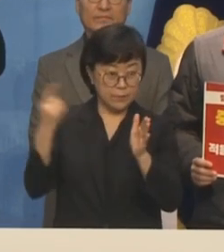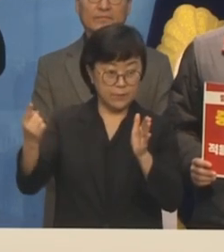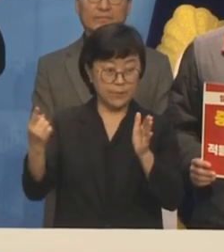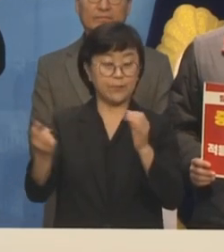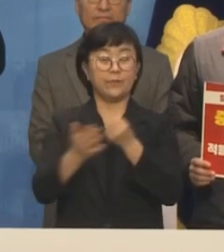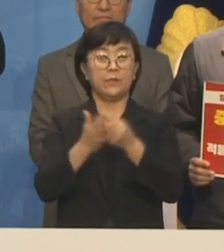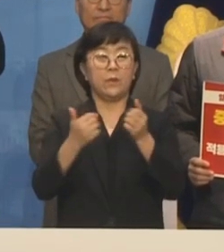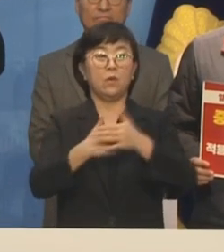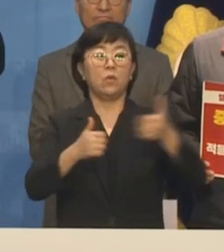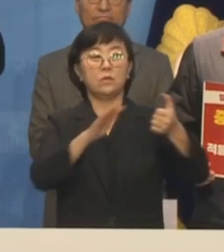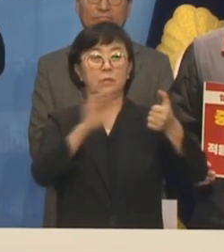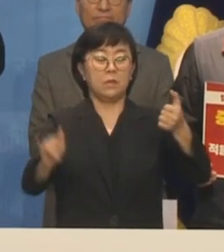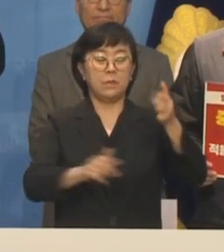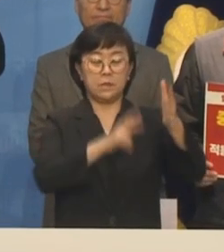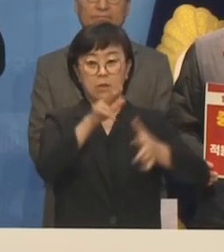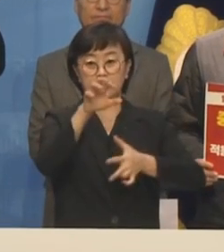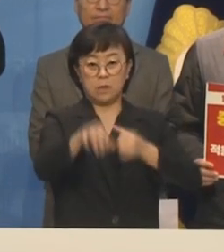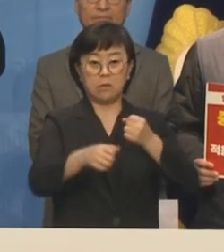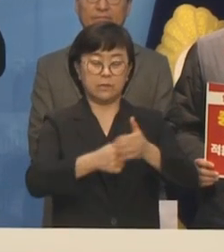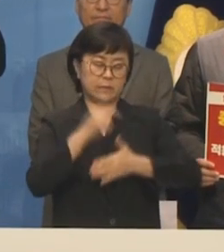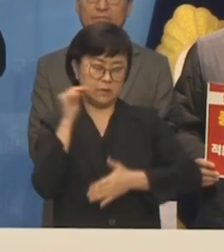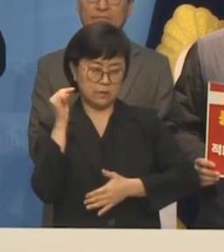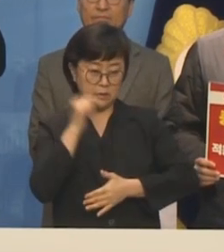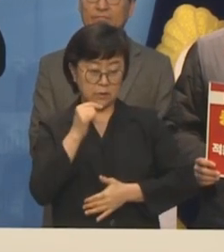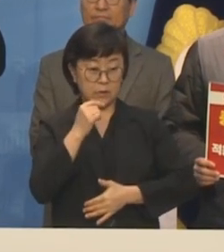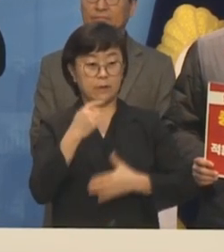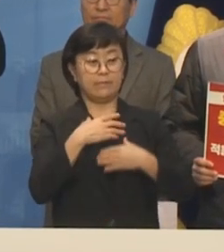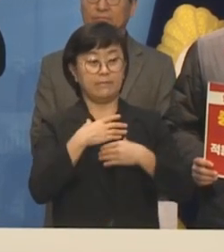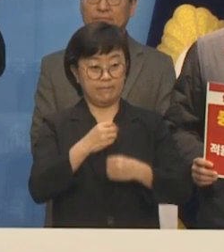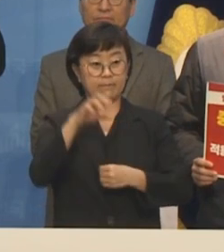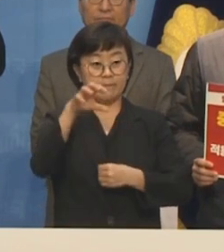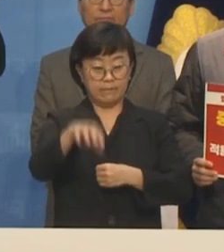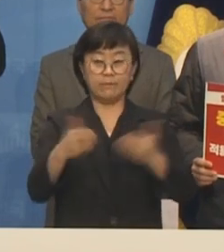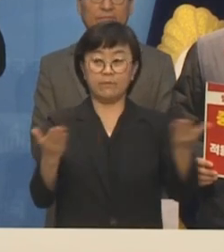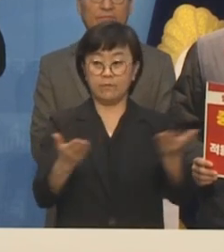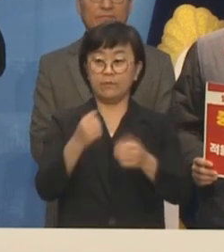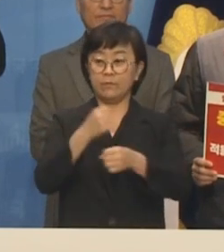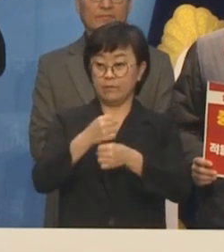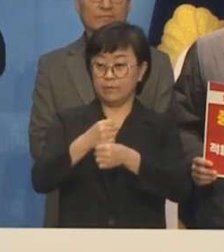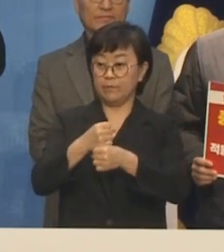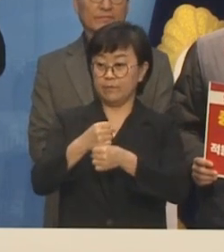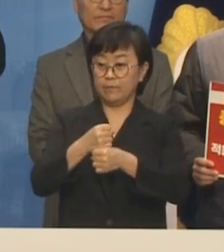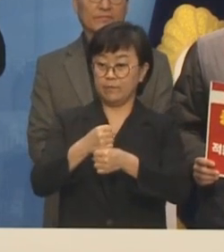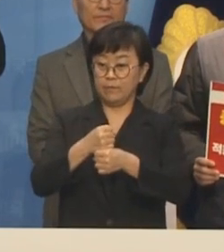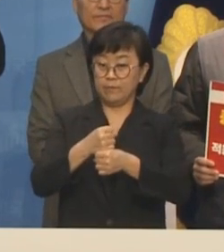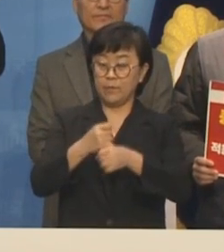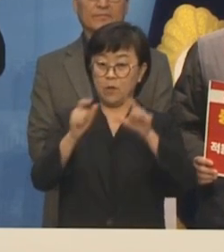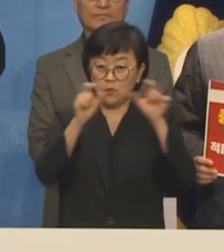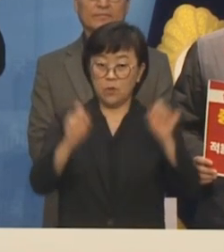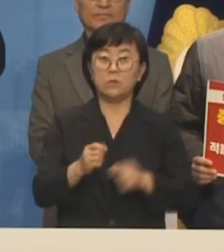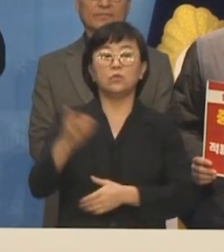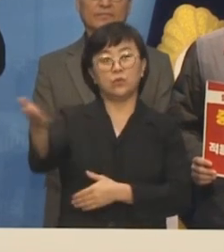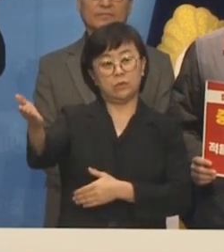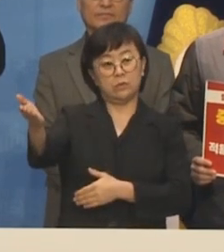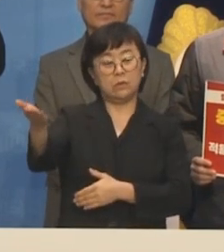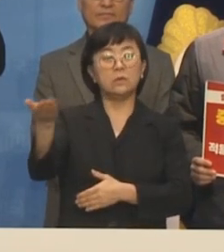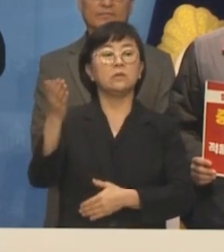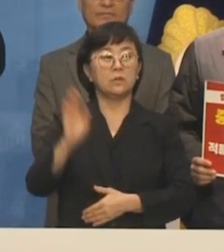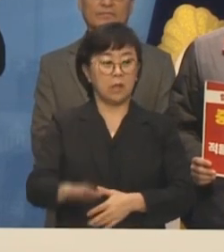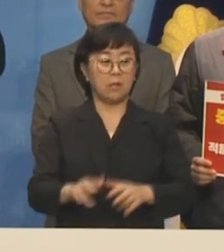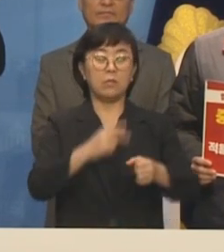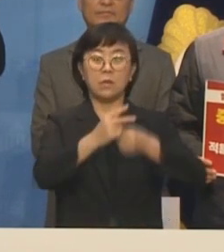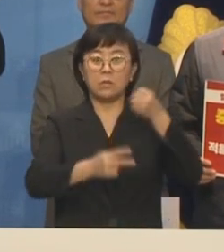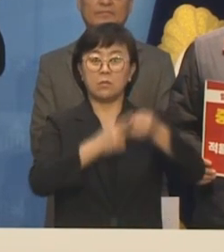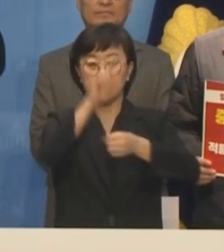이 50인 미만 사업장을 철저하게 안전한 노동 현장으로 만들어달라고 유예를 주었습니다. 그러나 2년